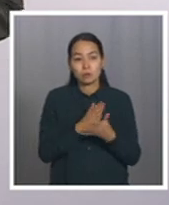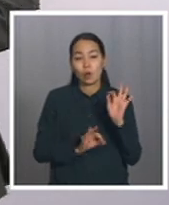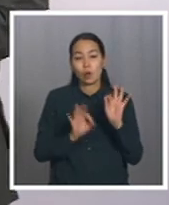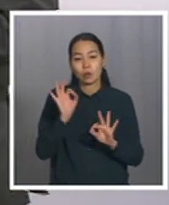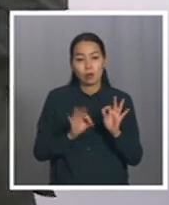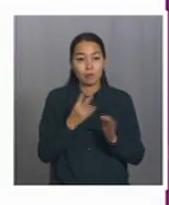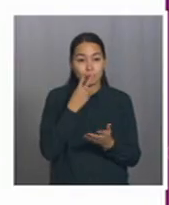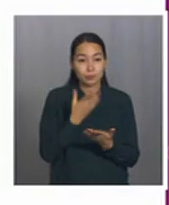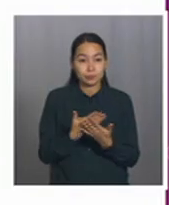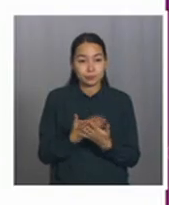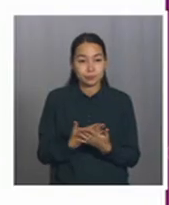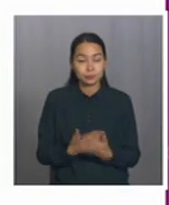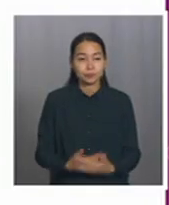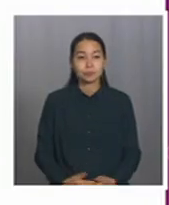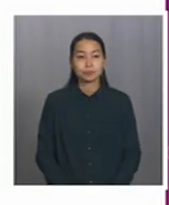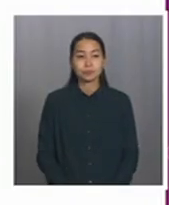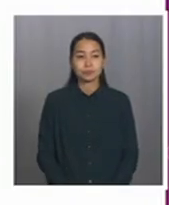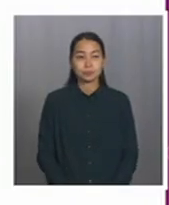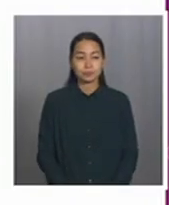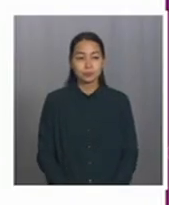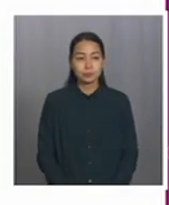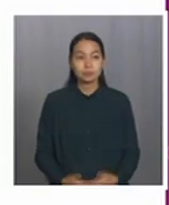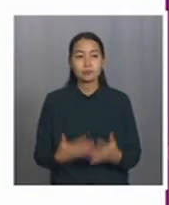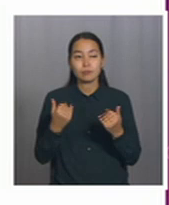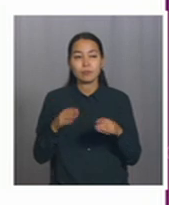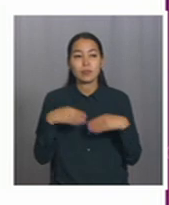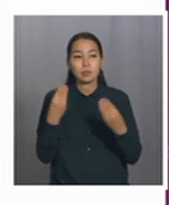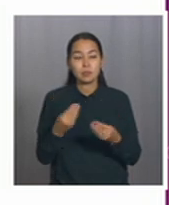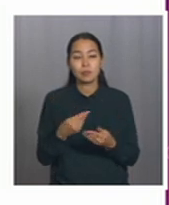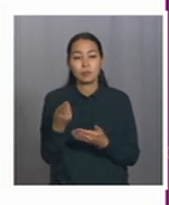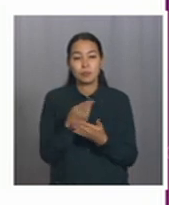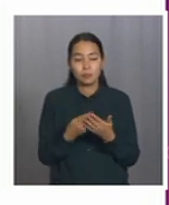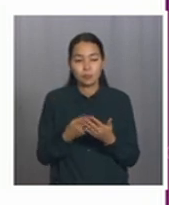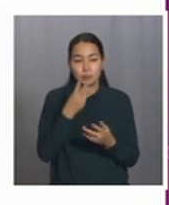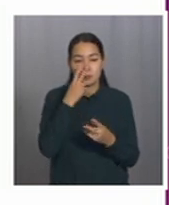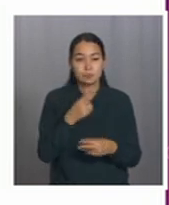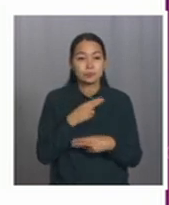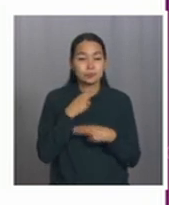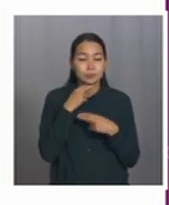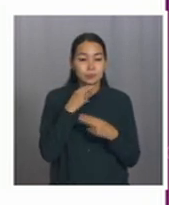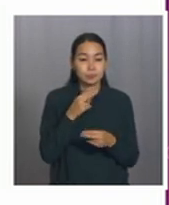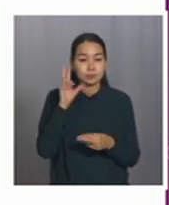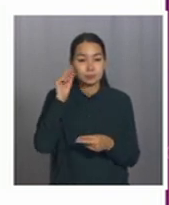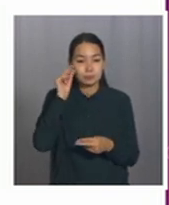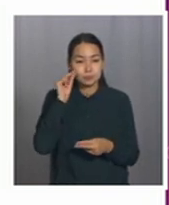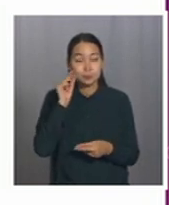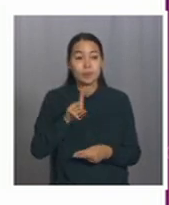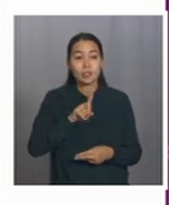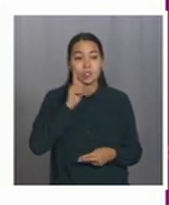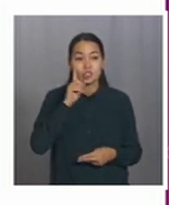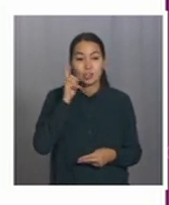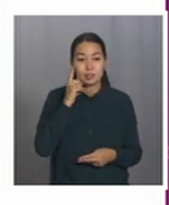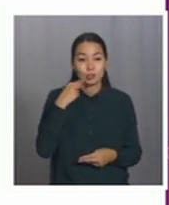көрсетеміз. Енді сәйкесінше берілген функциялардың графиктерін суретте көрсетейік. Жасыл түспен боялған бізде